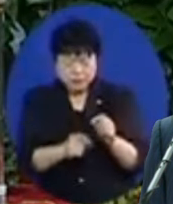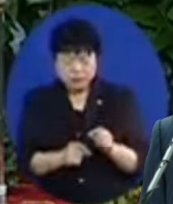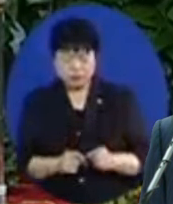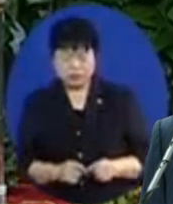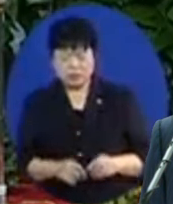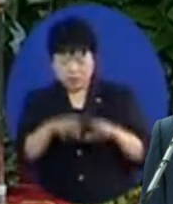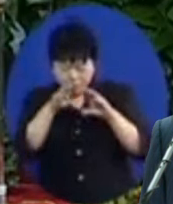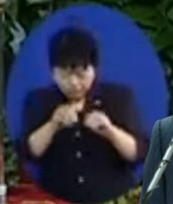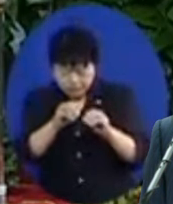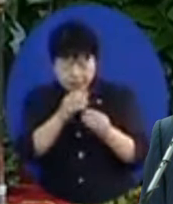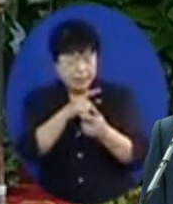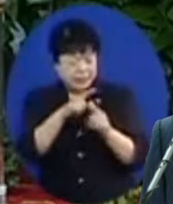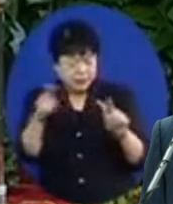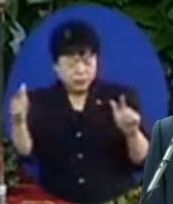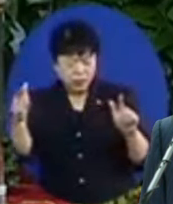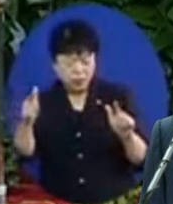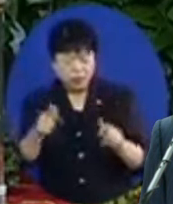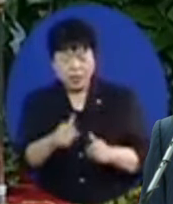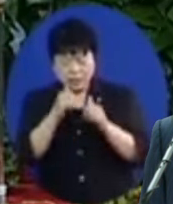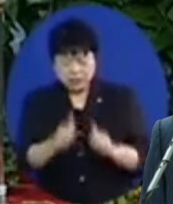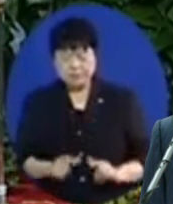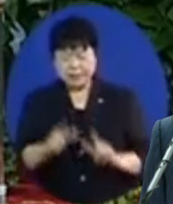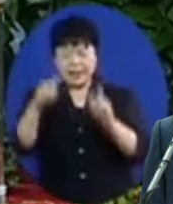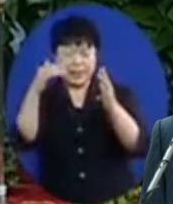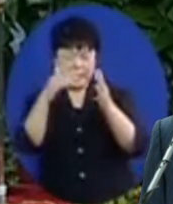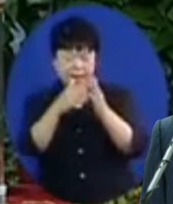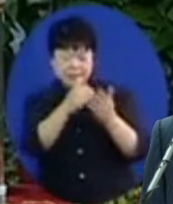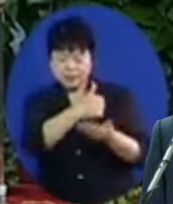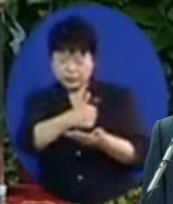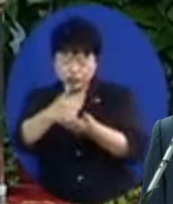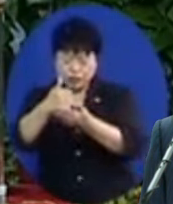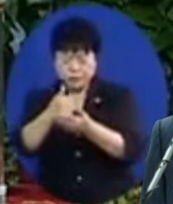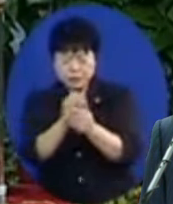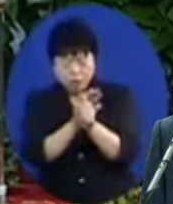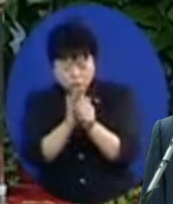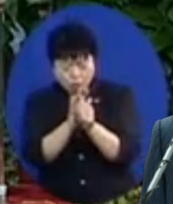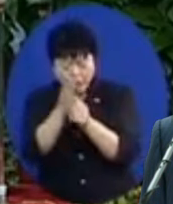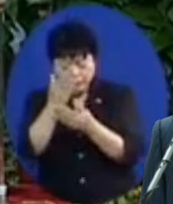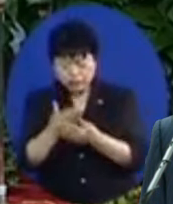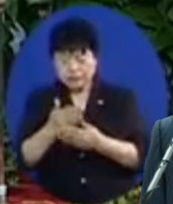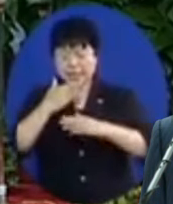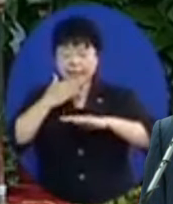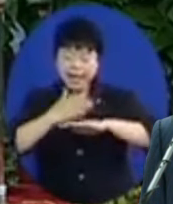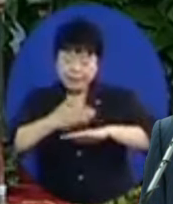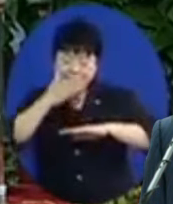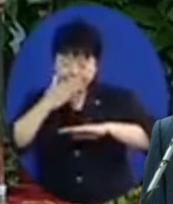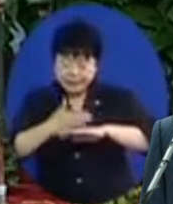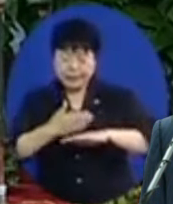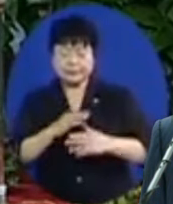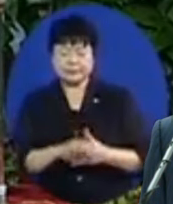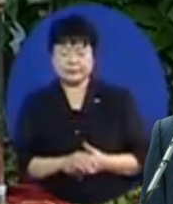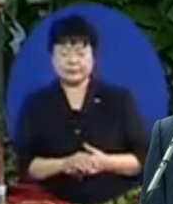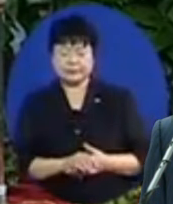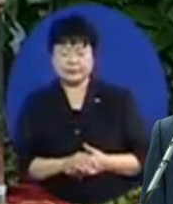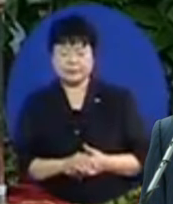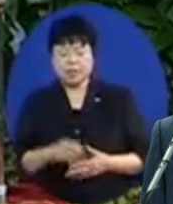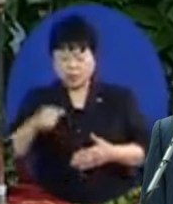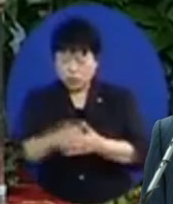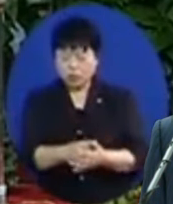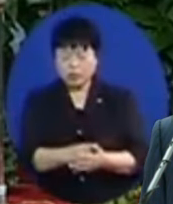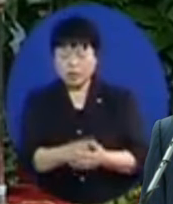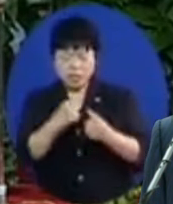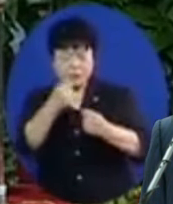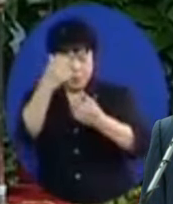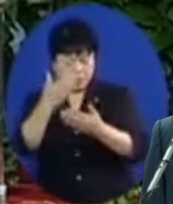심지도 꺼지 아니하시고 심판의 그날까지 주님께서 돌보아 주시니 감사드립니다. 우리는 용기와